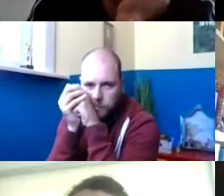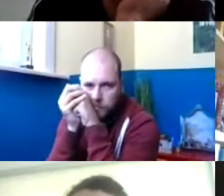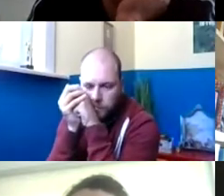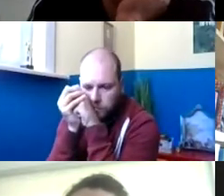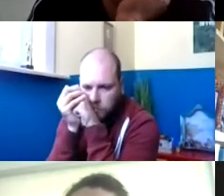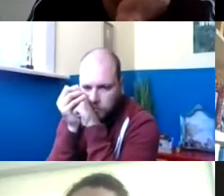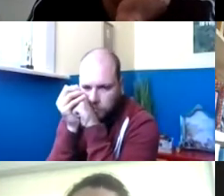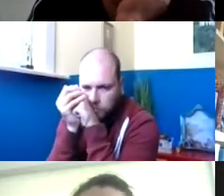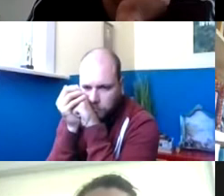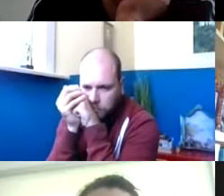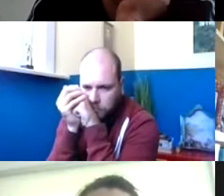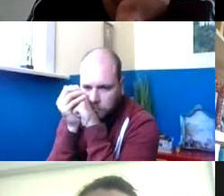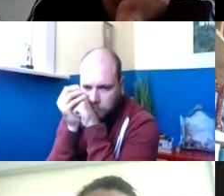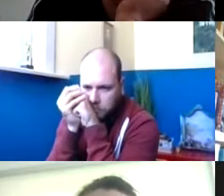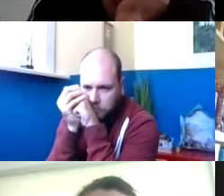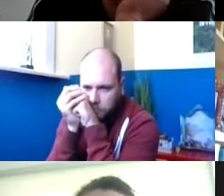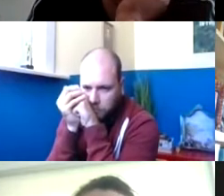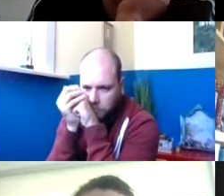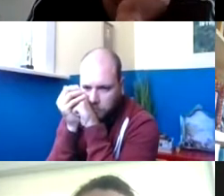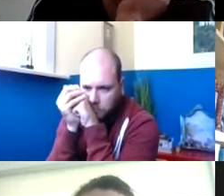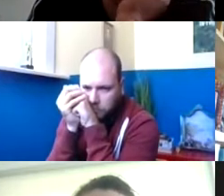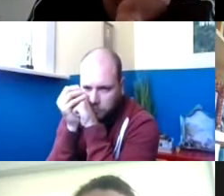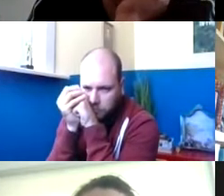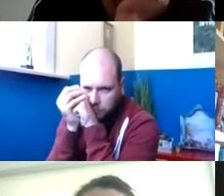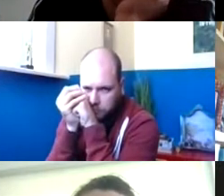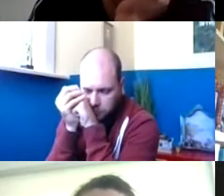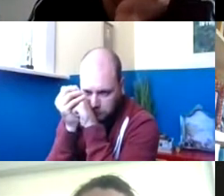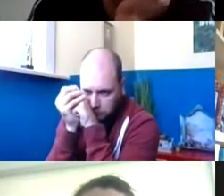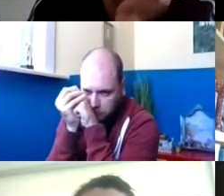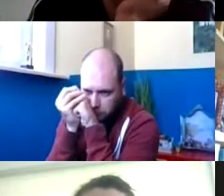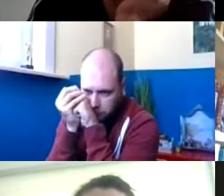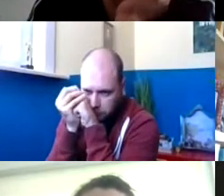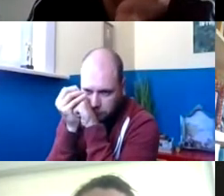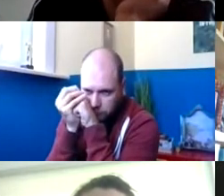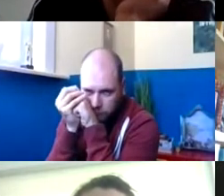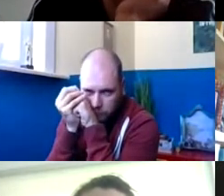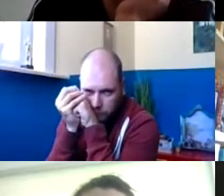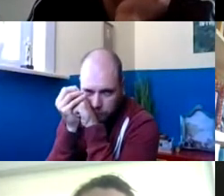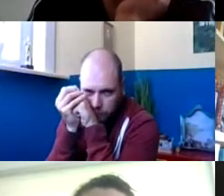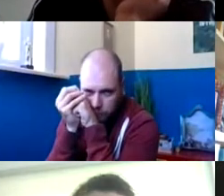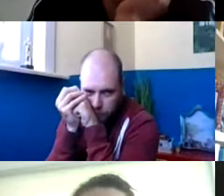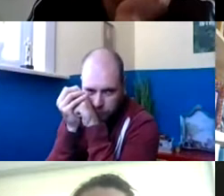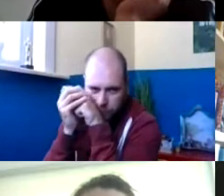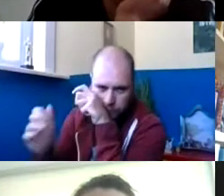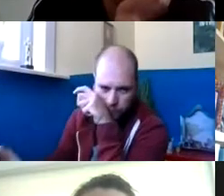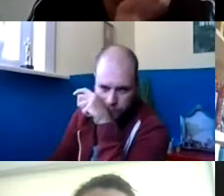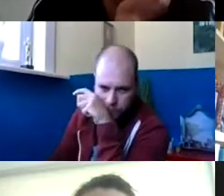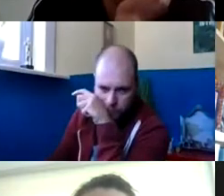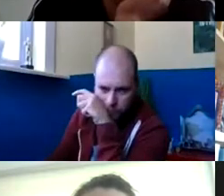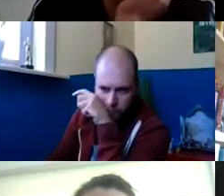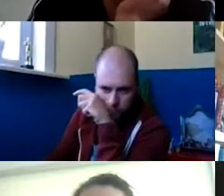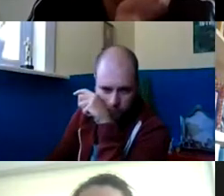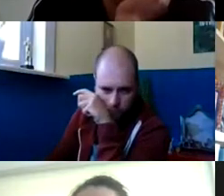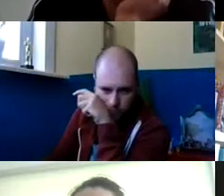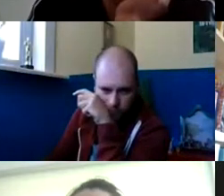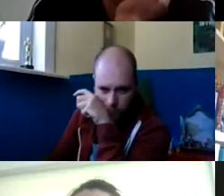dat wij daar vermoedelijk niet meer vanaf gaan willen. Oké, super. Ik zie in de chat dat er al een paar